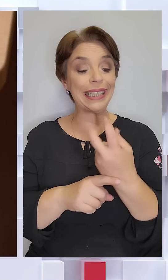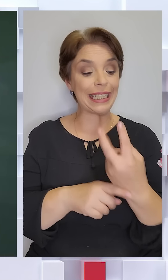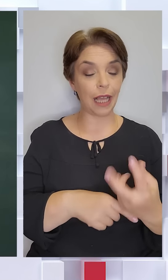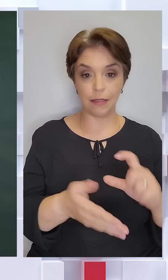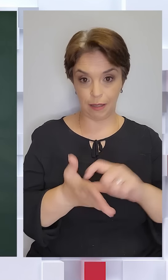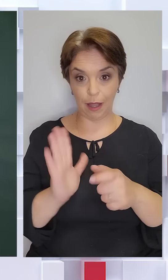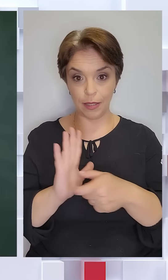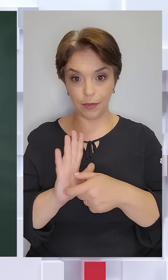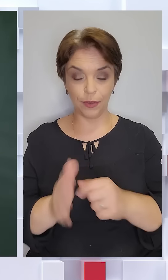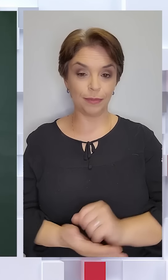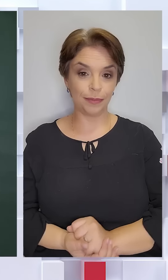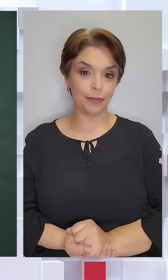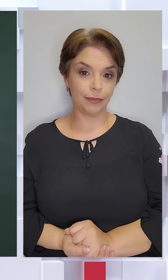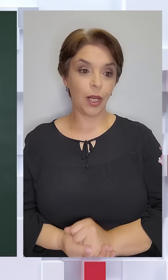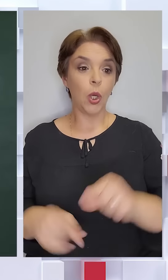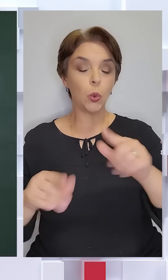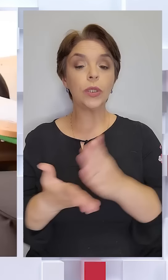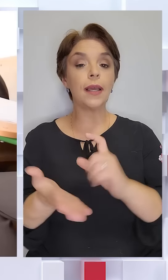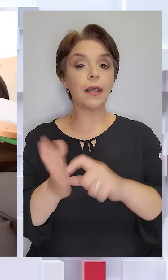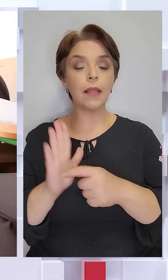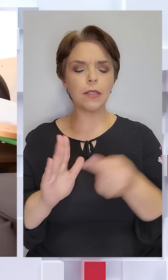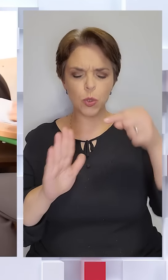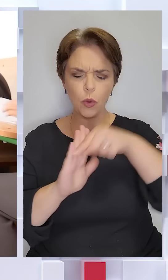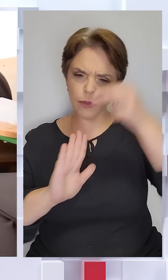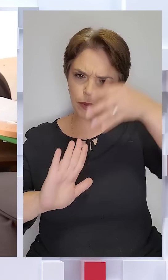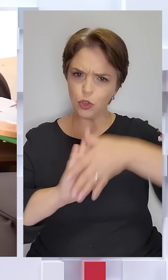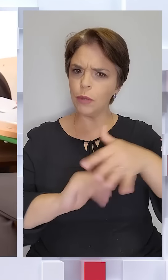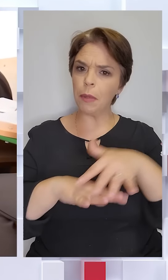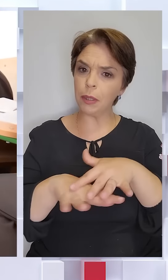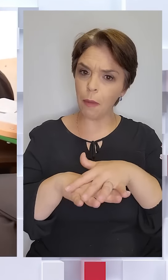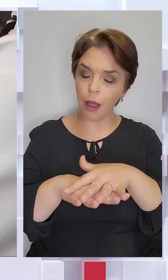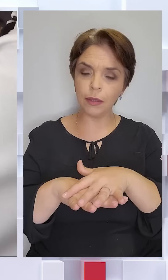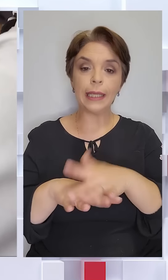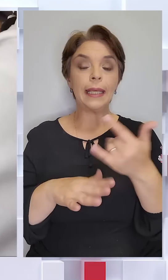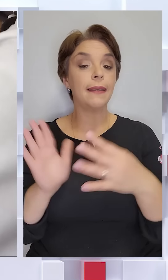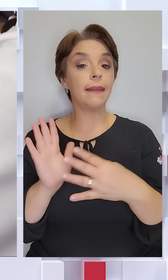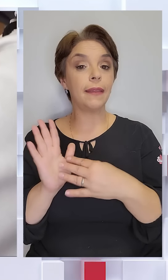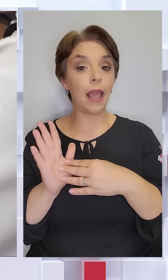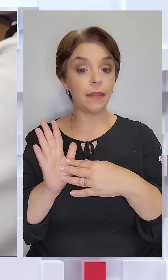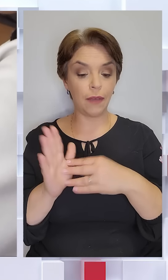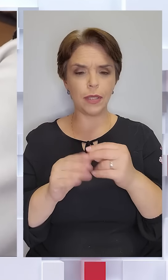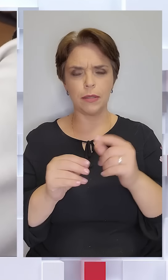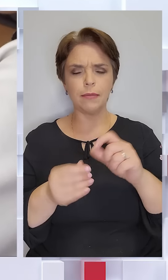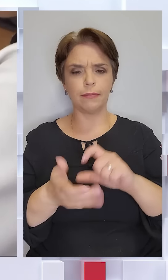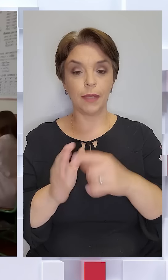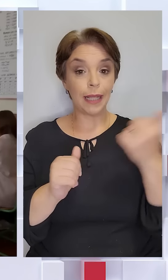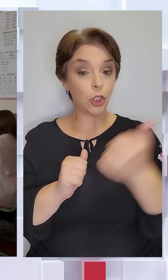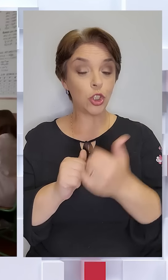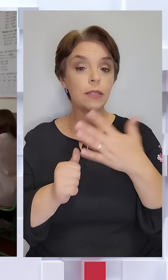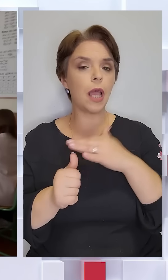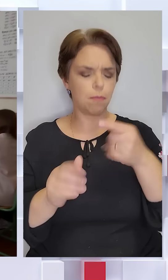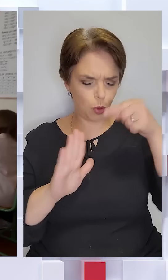13 класів. Тут є класи із поглибленим вивченням математики, її 9 уроків на тиждень. Ще є класи,